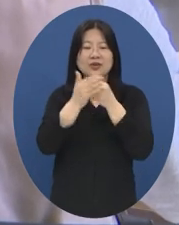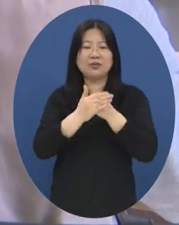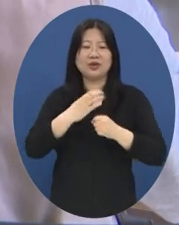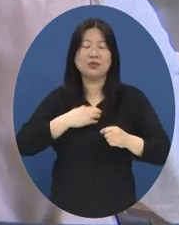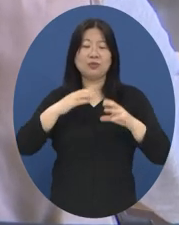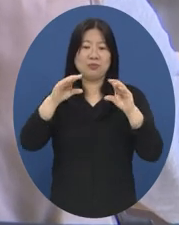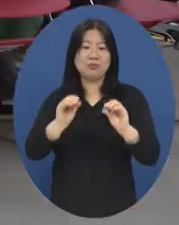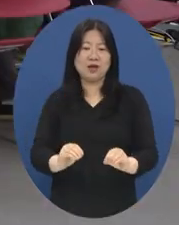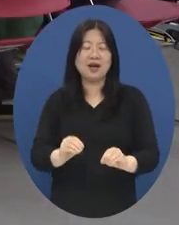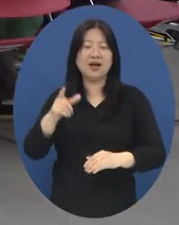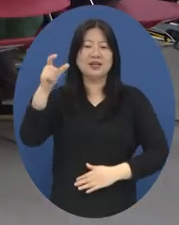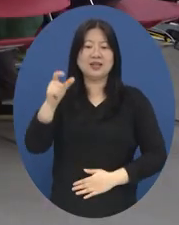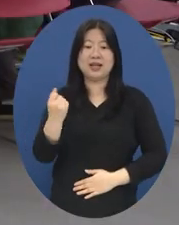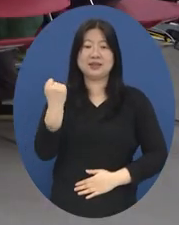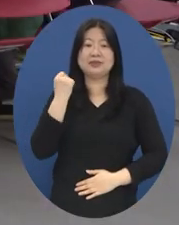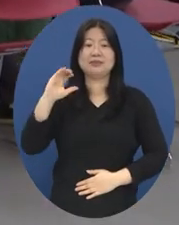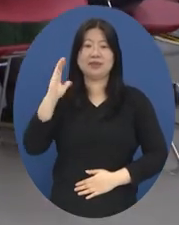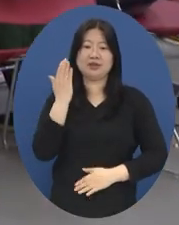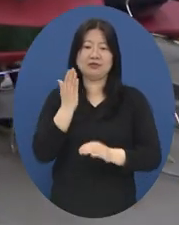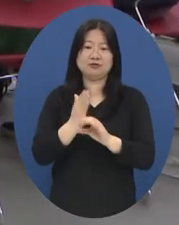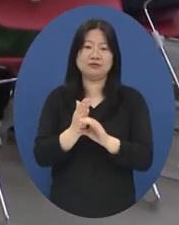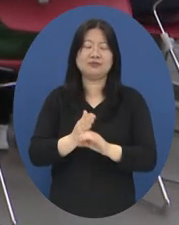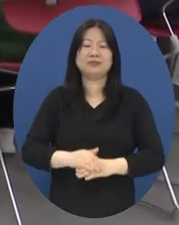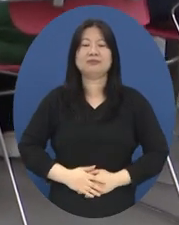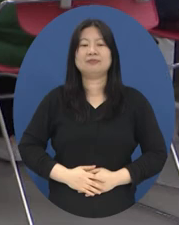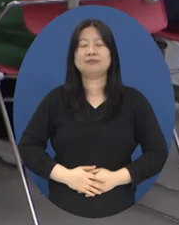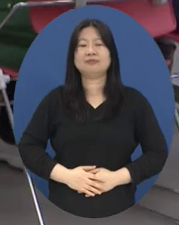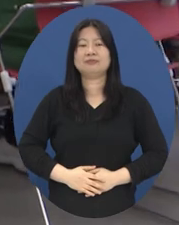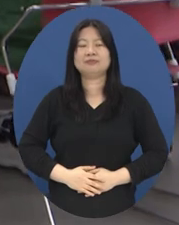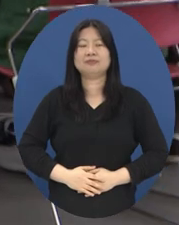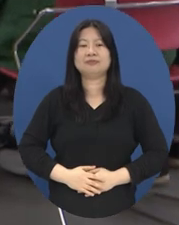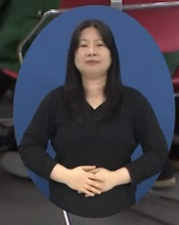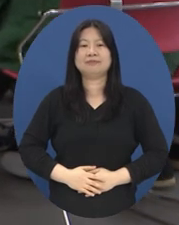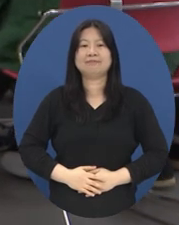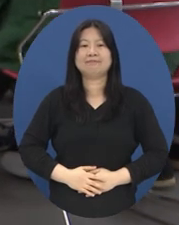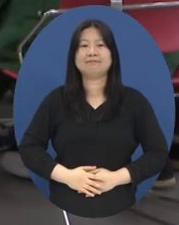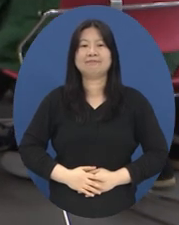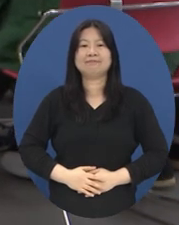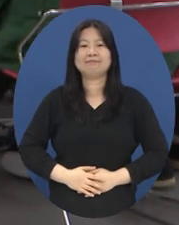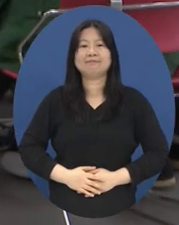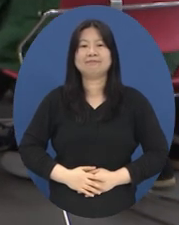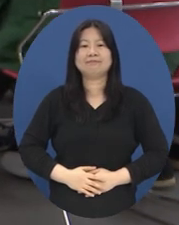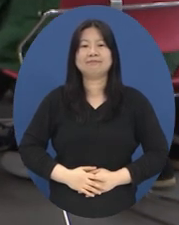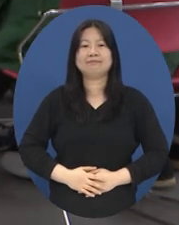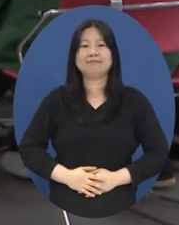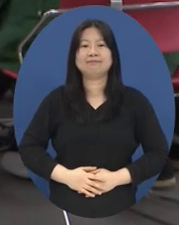위기를 물리치는 단단한 힘이 되고 있습니다. 경기지TV 최지원입니다.